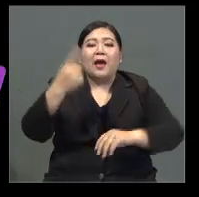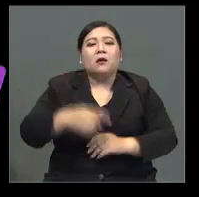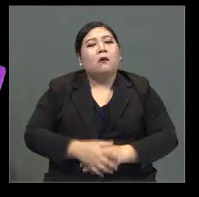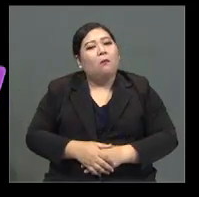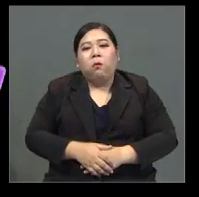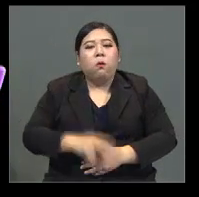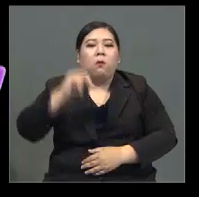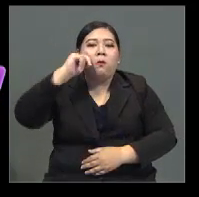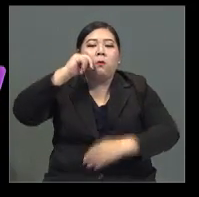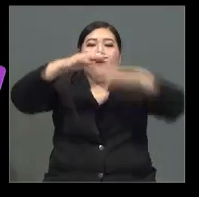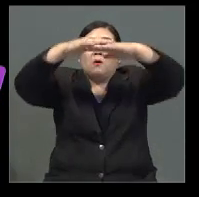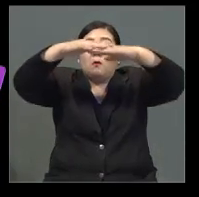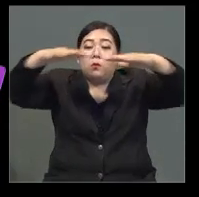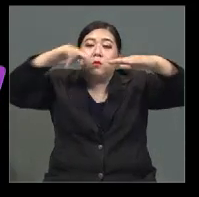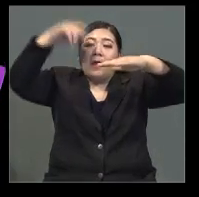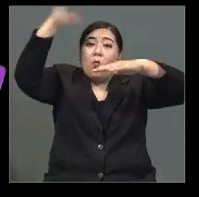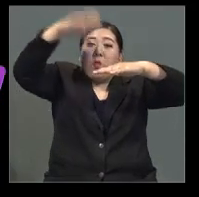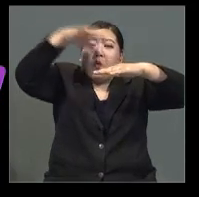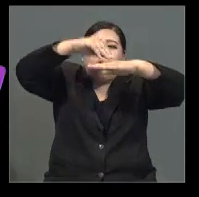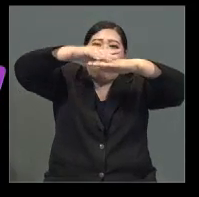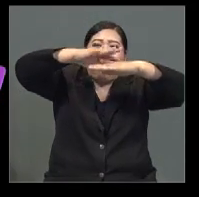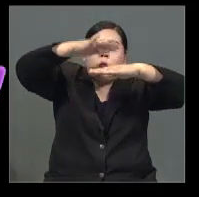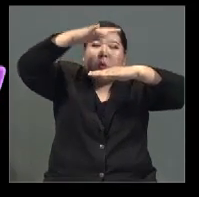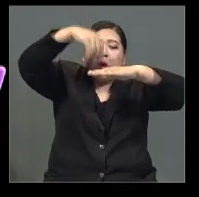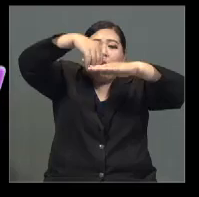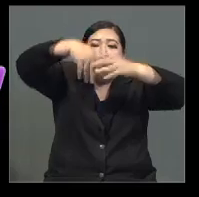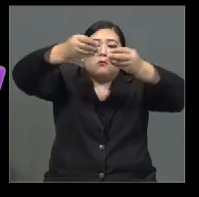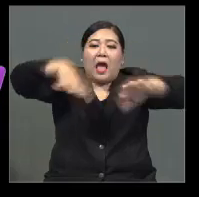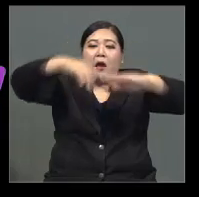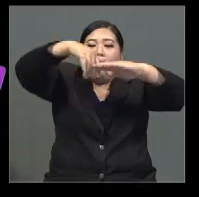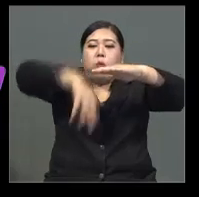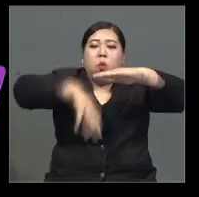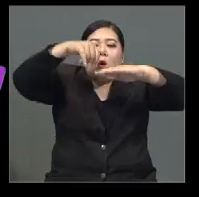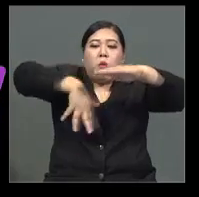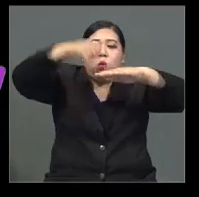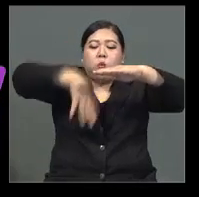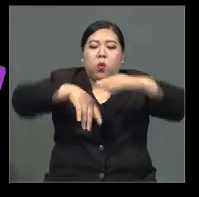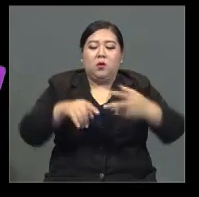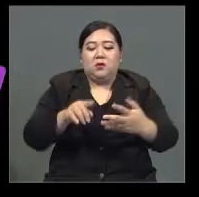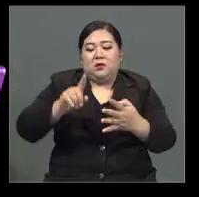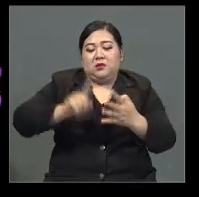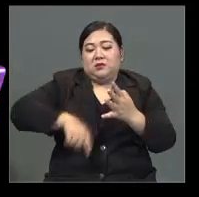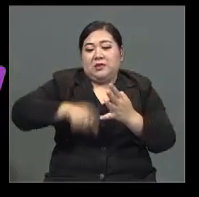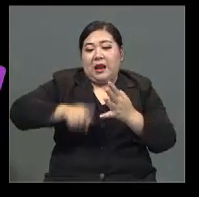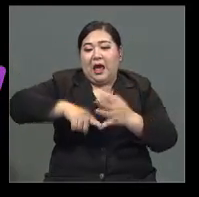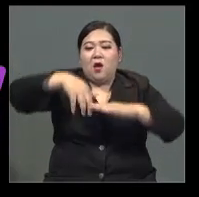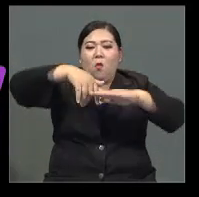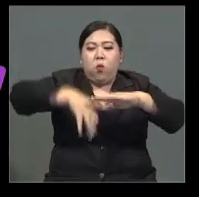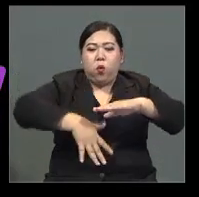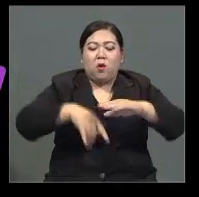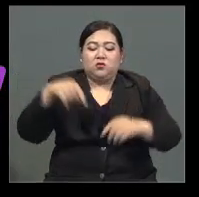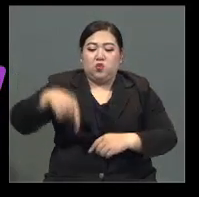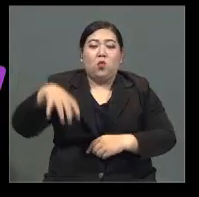ท่อระบายน้ำบนดาดฟ้าครับที่จะระบายน้ำฝนออกจากอาคารเกิดแตกทำให้น้ำไหลลงมาท่วมชั้นหนึ่งของอาคารรัฐสภาฝั่งวุฒิสภ